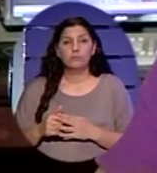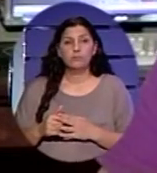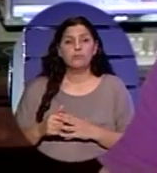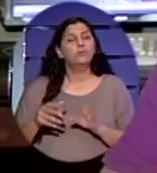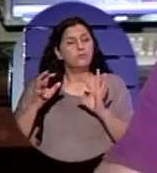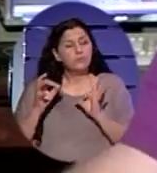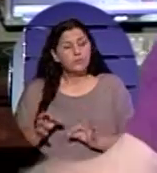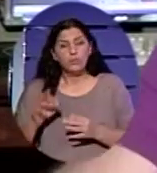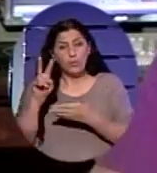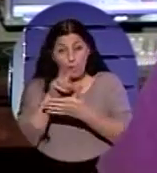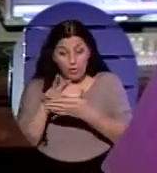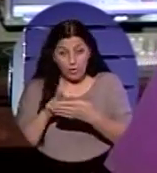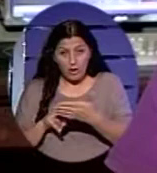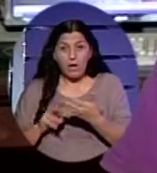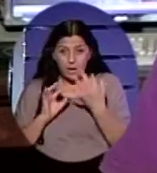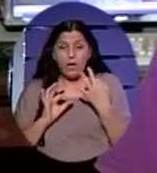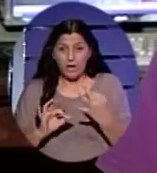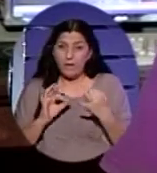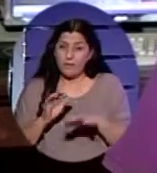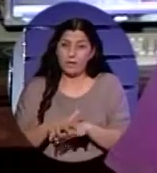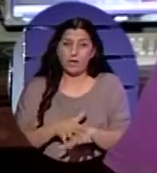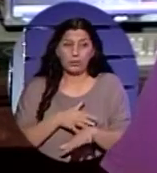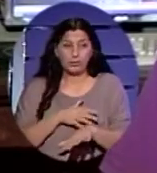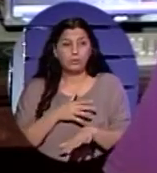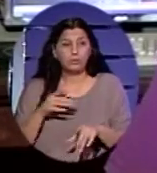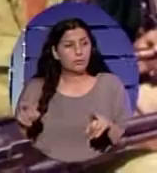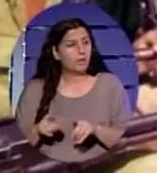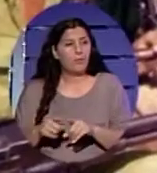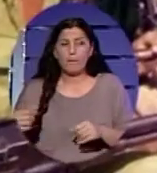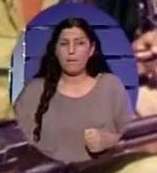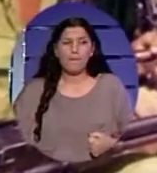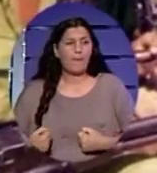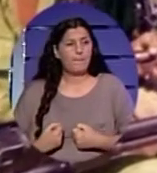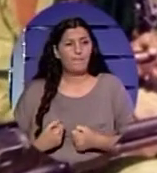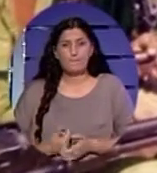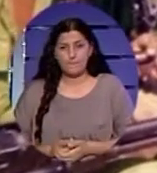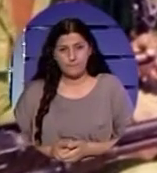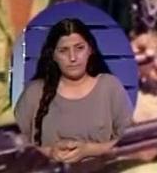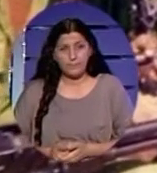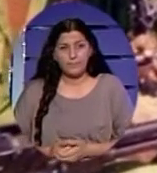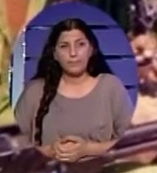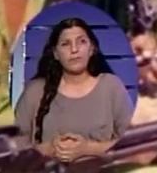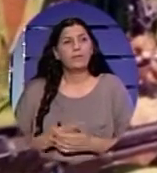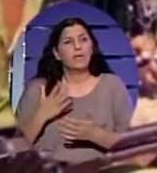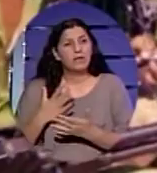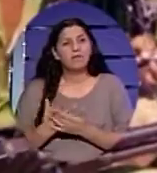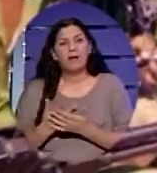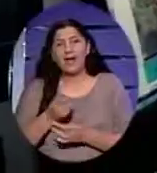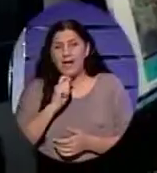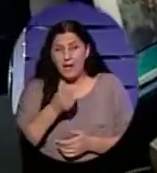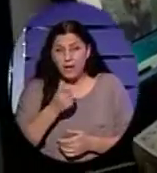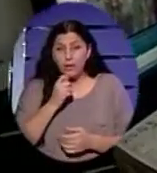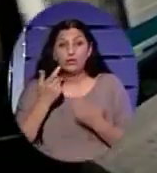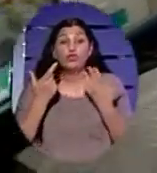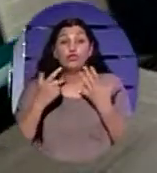שנכנסת לקורא ככה כמו אגרוף לבטן. בזכות תחקיר מעמיק ורעיונות עם 70